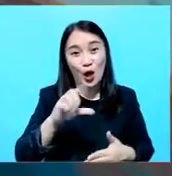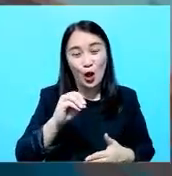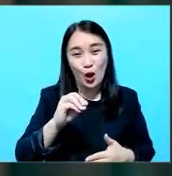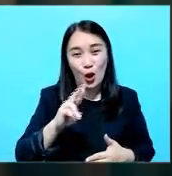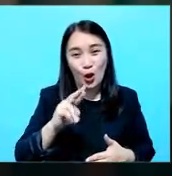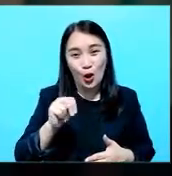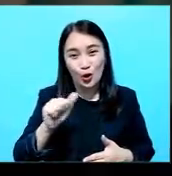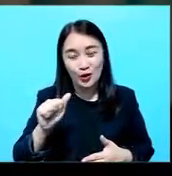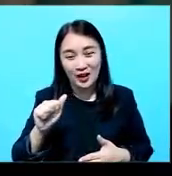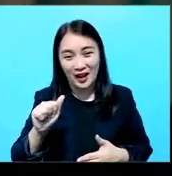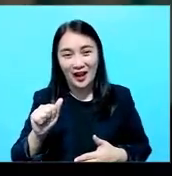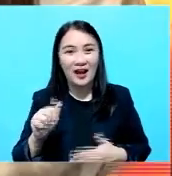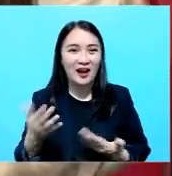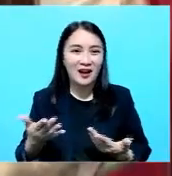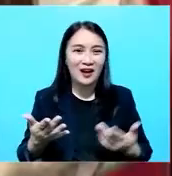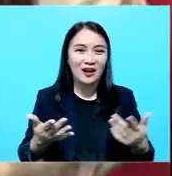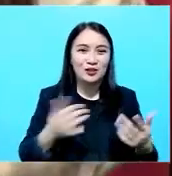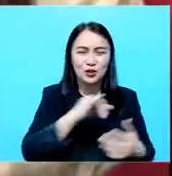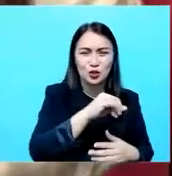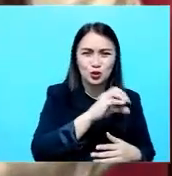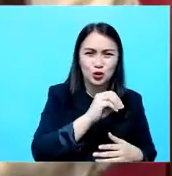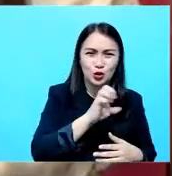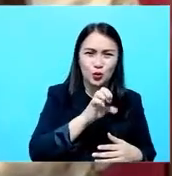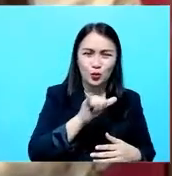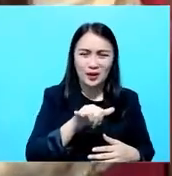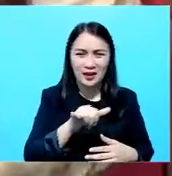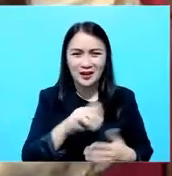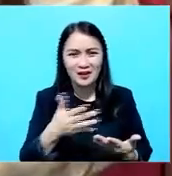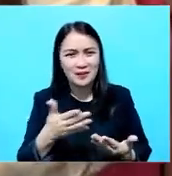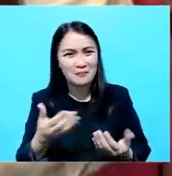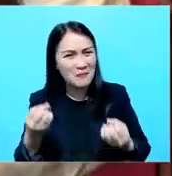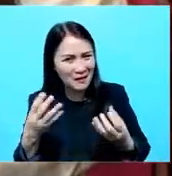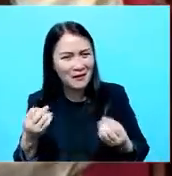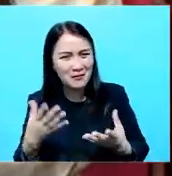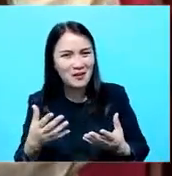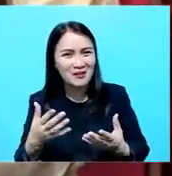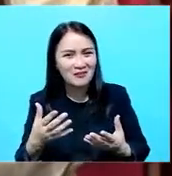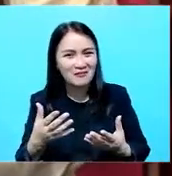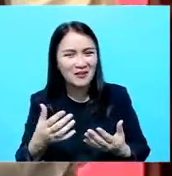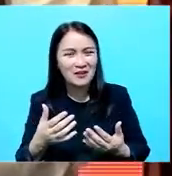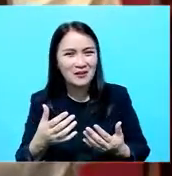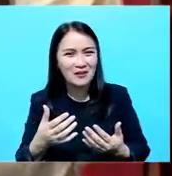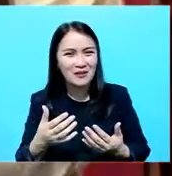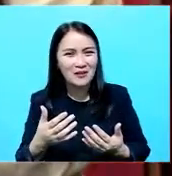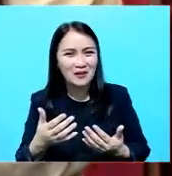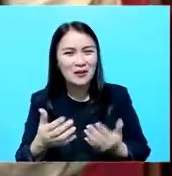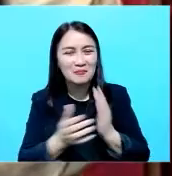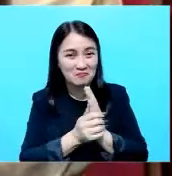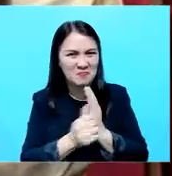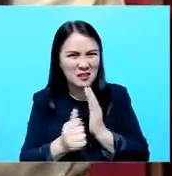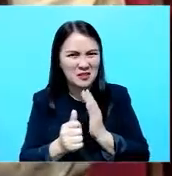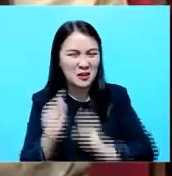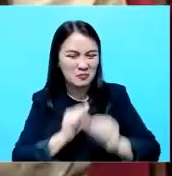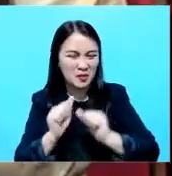Joey Marquez, ano pa bang aasahan natin na sa casting ng Batang Quiapo? Maraming pang mga papasok na mga